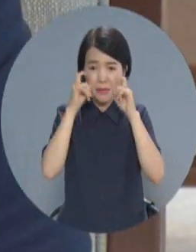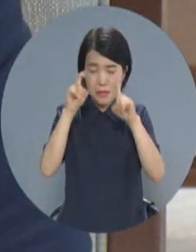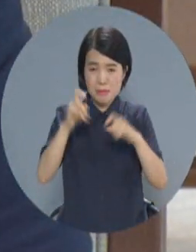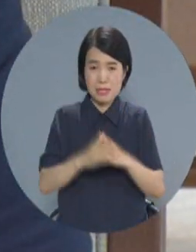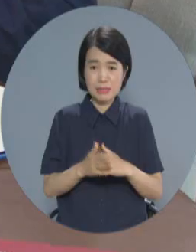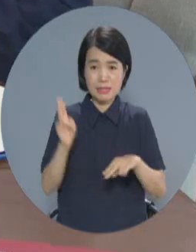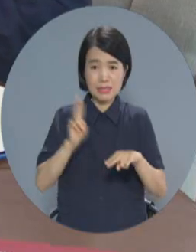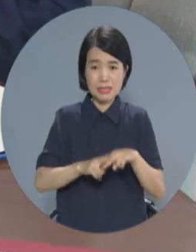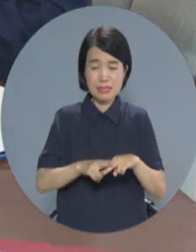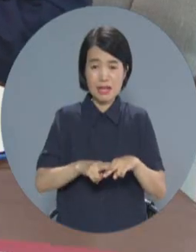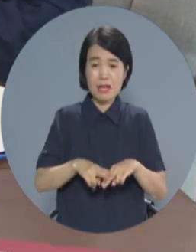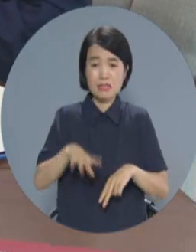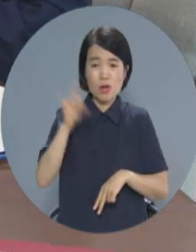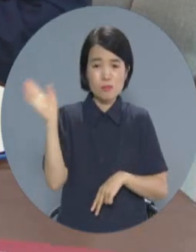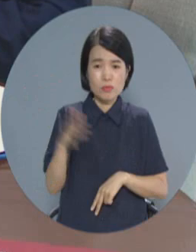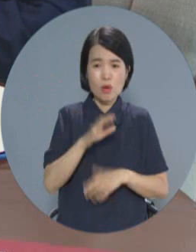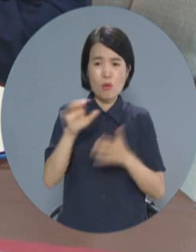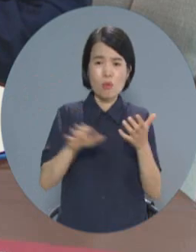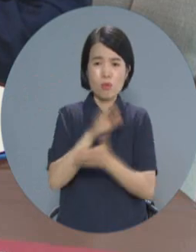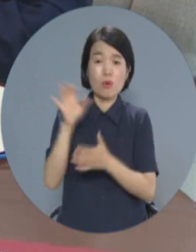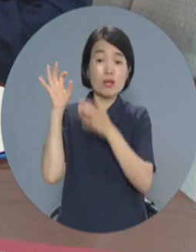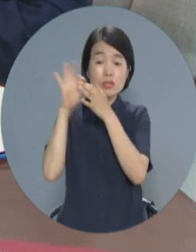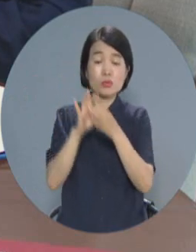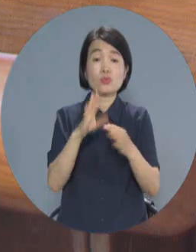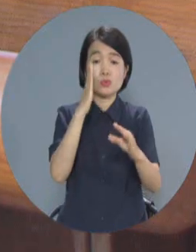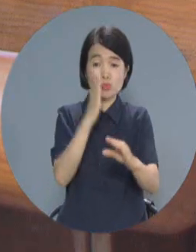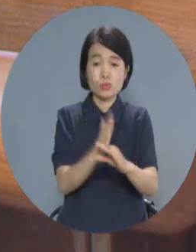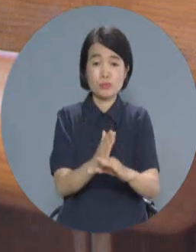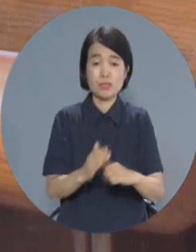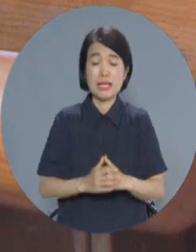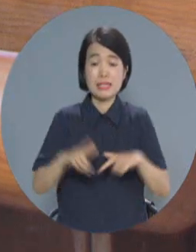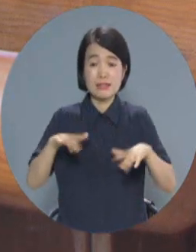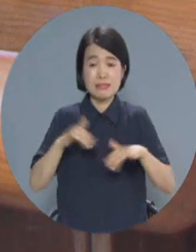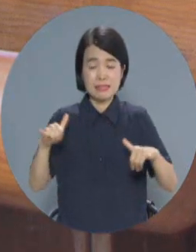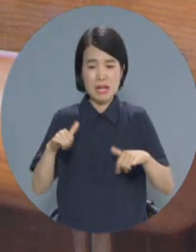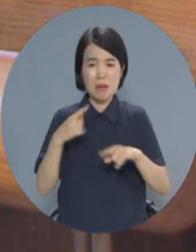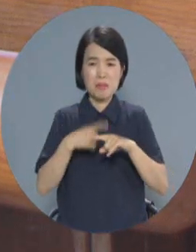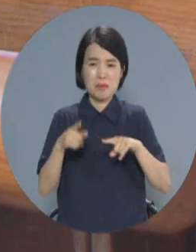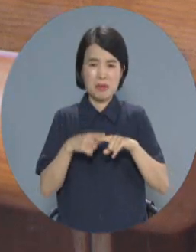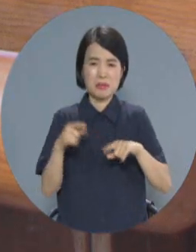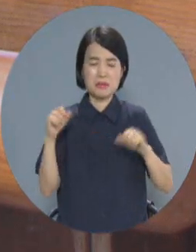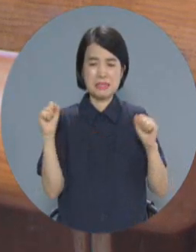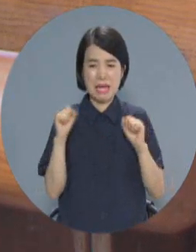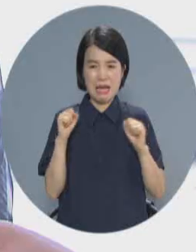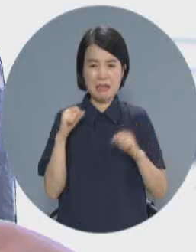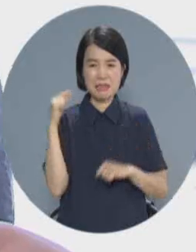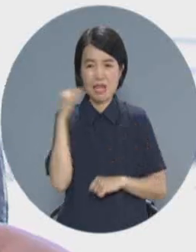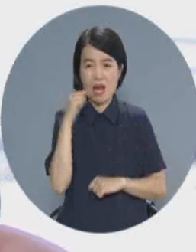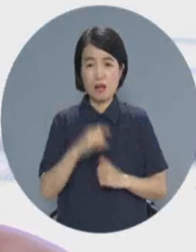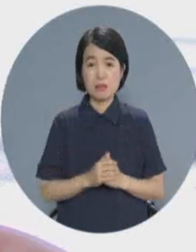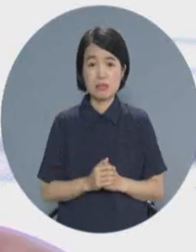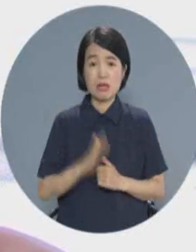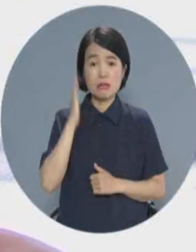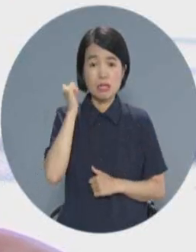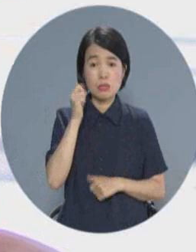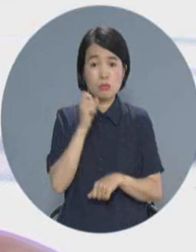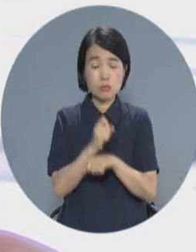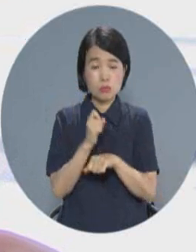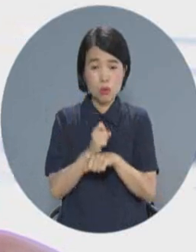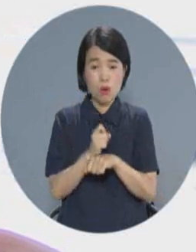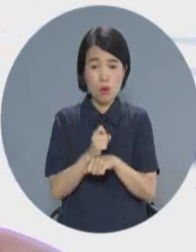집권 초반부터 끝없는 논란을 불러오고 있습니다. 지역민들의 평가도 냉혹합니다. 대통령실이라는